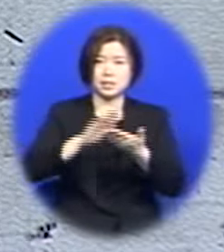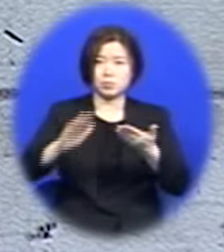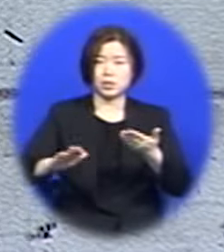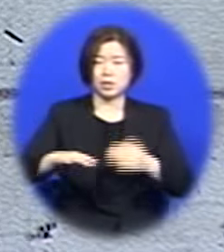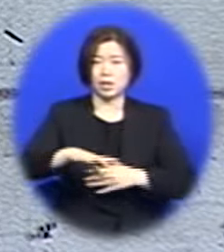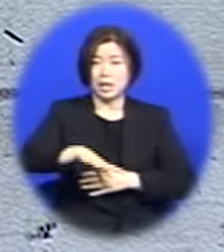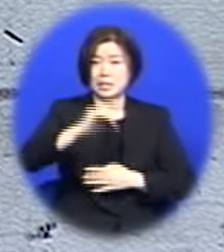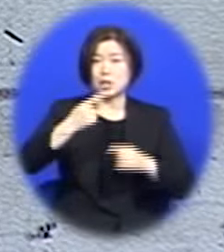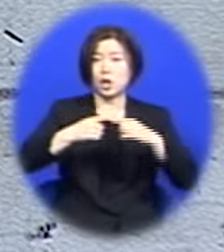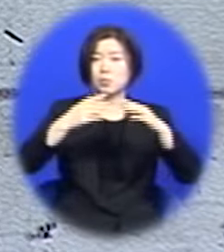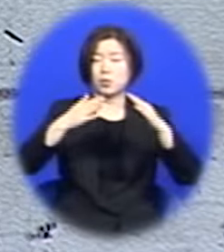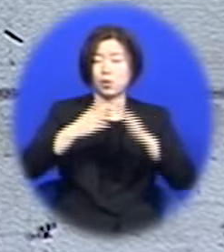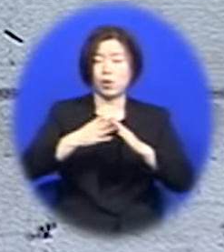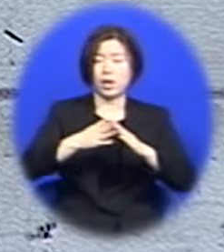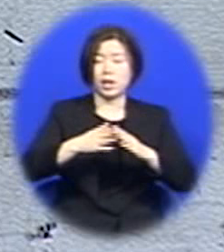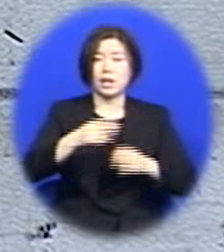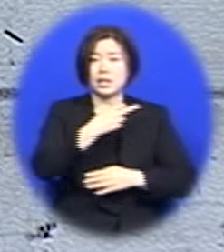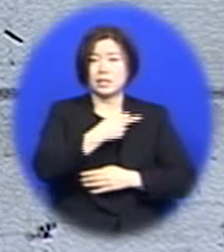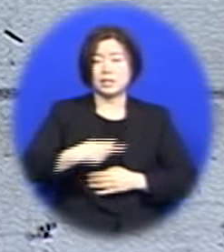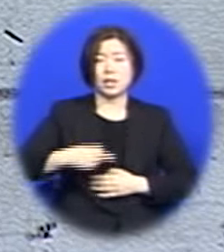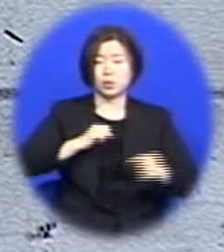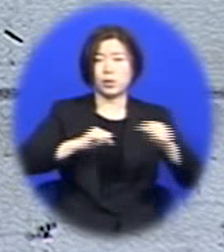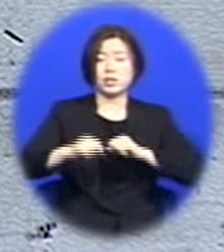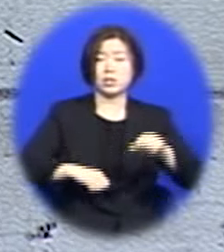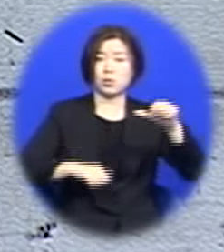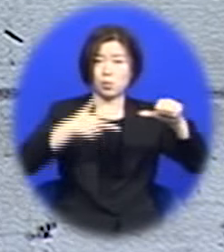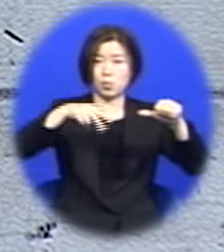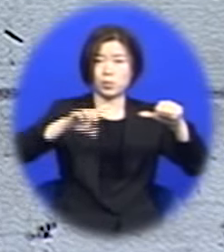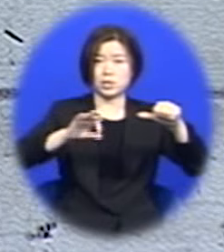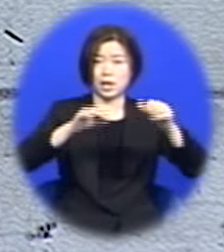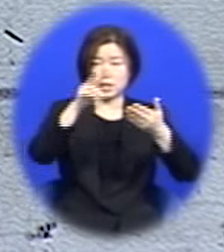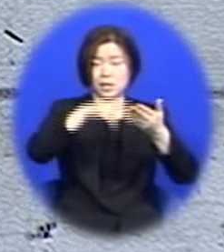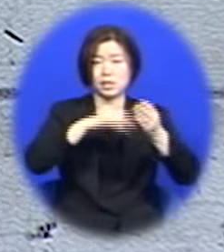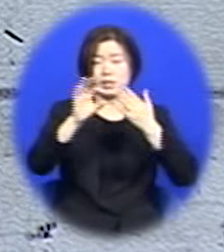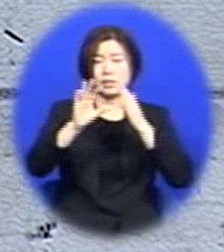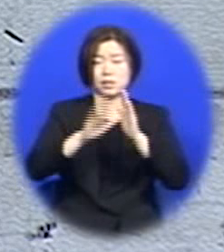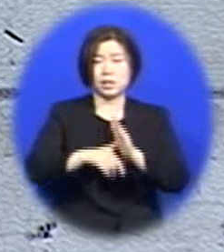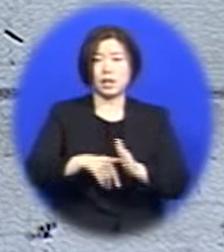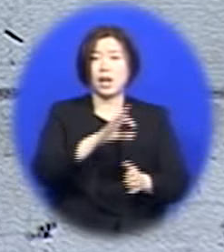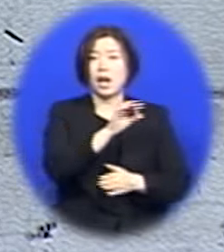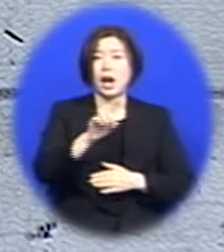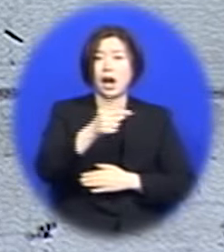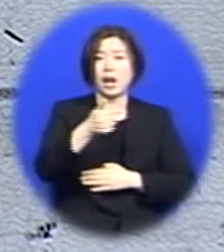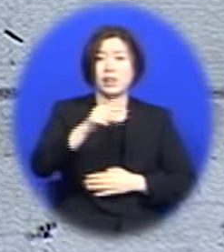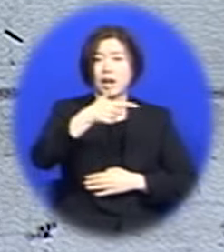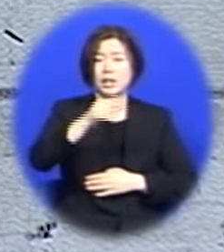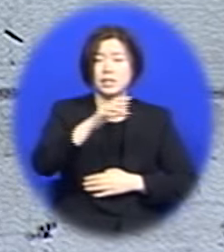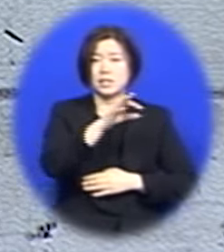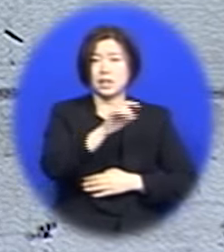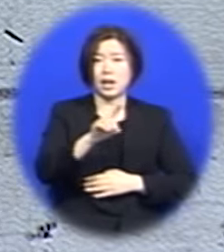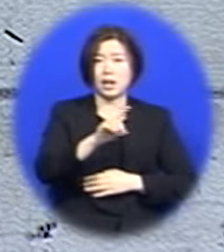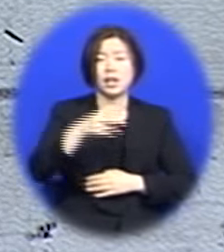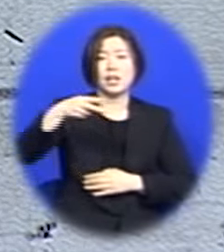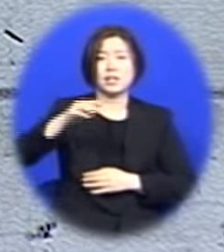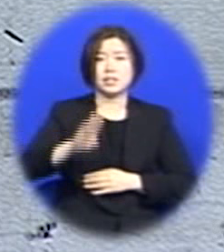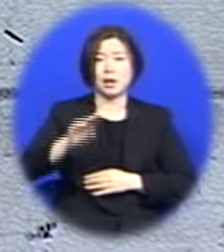초대교회 사도행전 5장을 읽어보면 아나니아와 삽비라가 거짓으로 헌금한 사건이